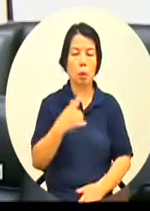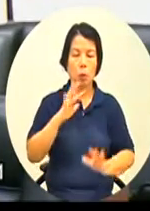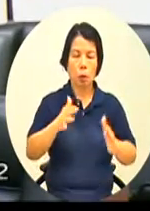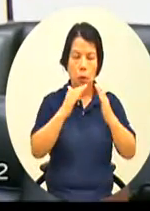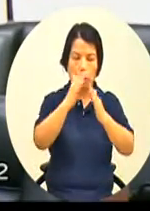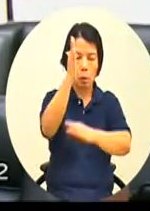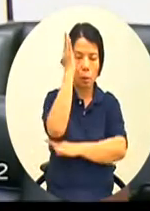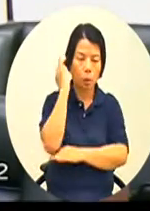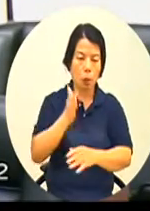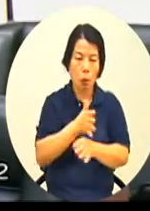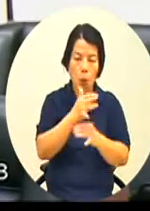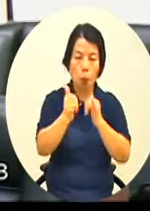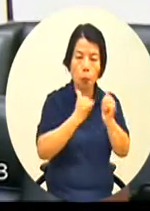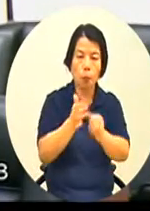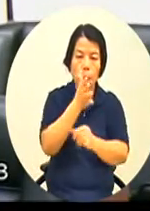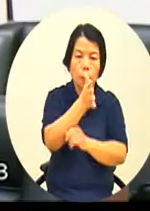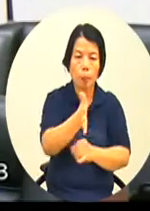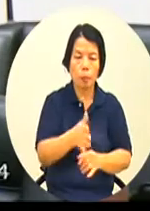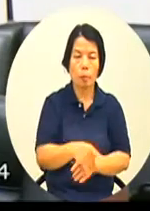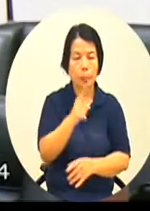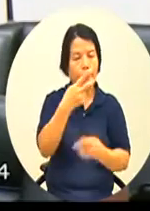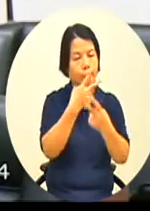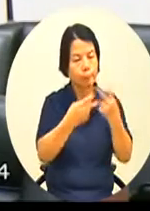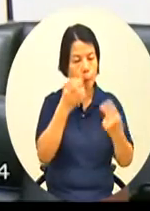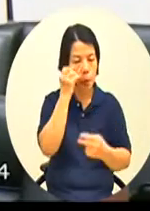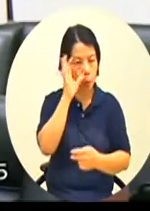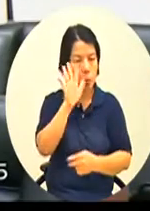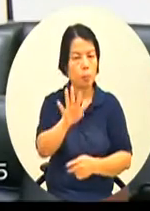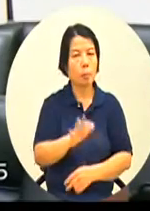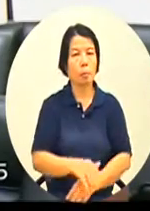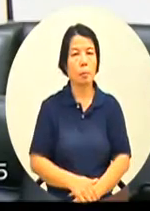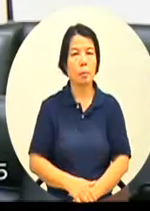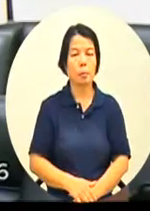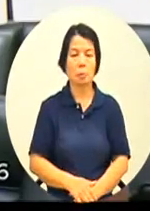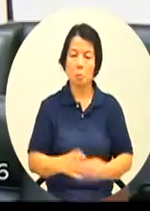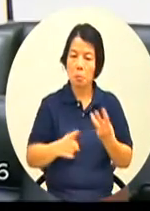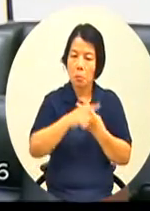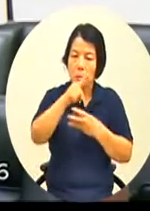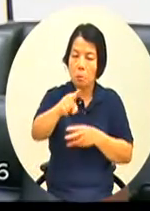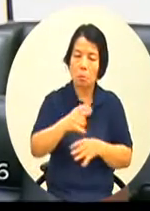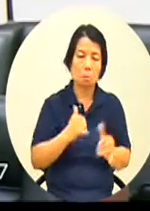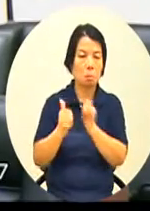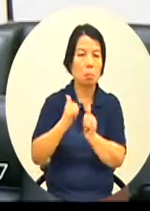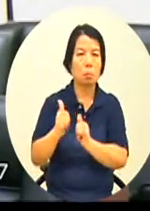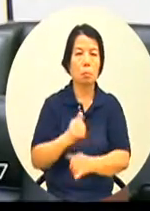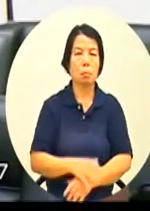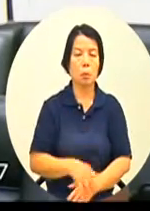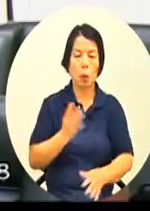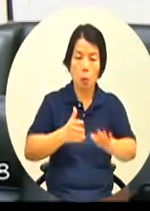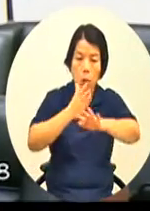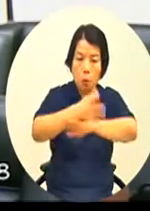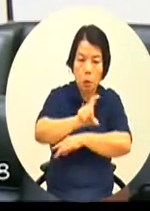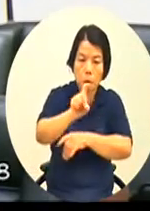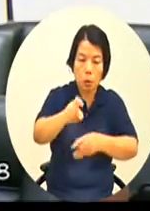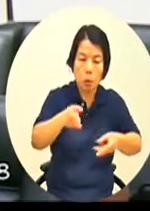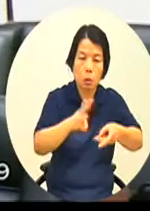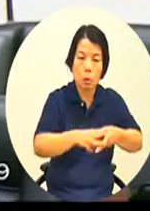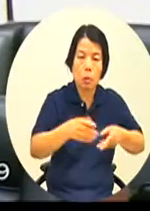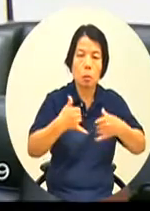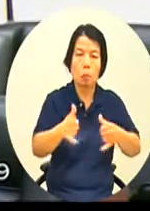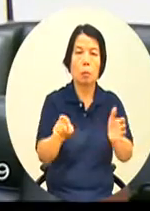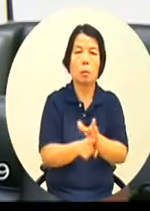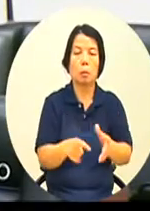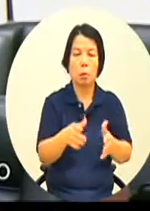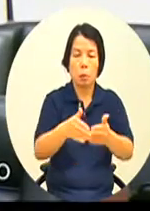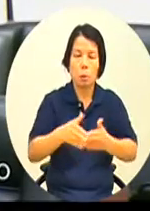们认为说你也是非常客观，那但是当这些用路人，其实他在经过石泉路的时候，你说要